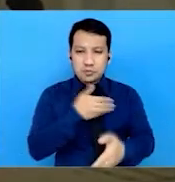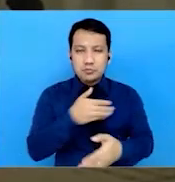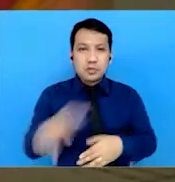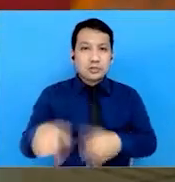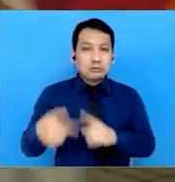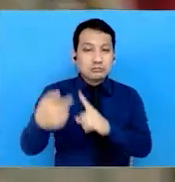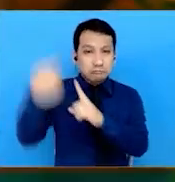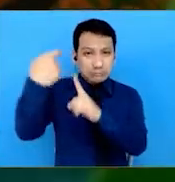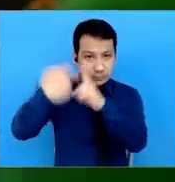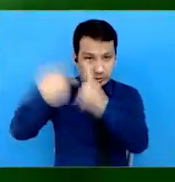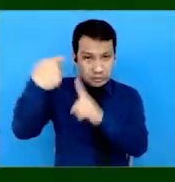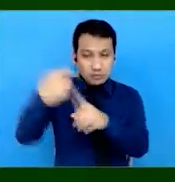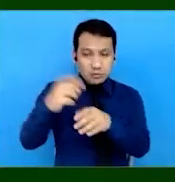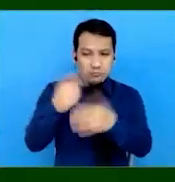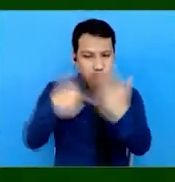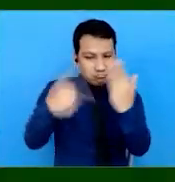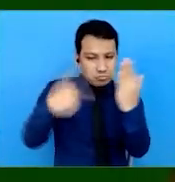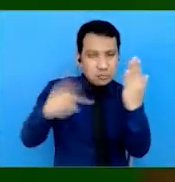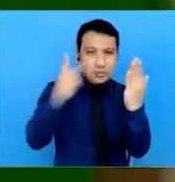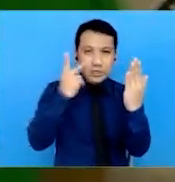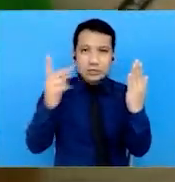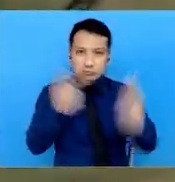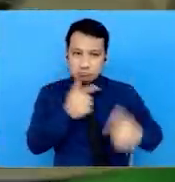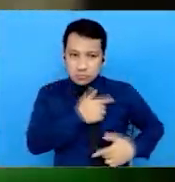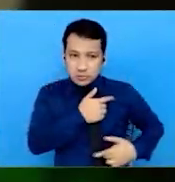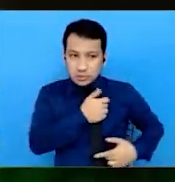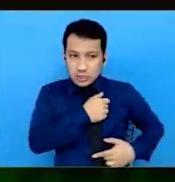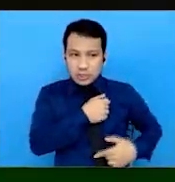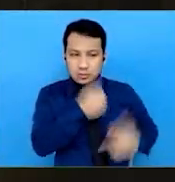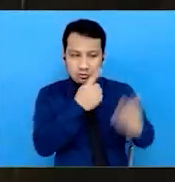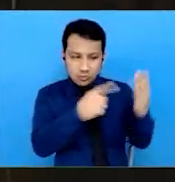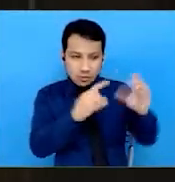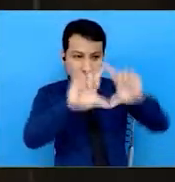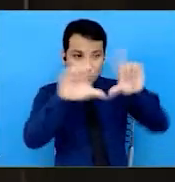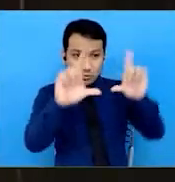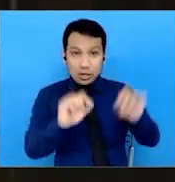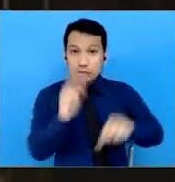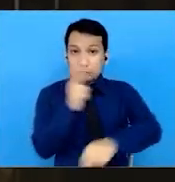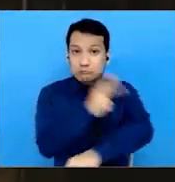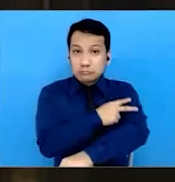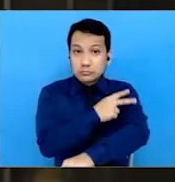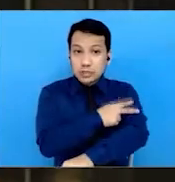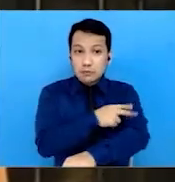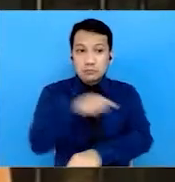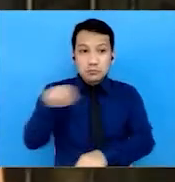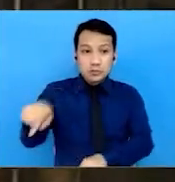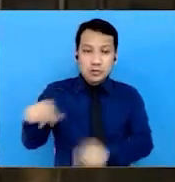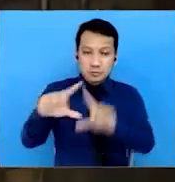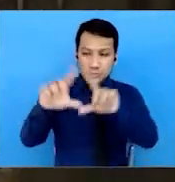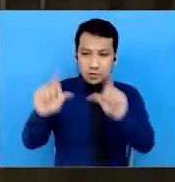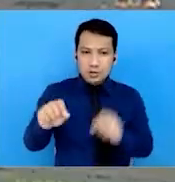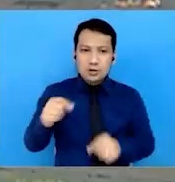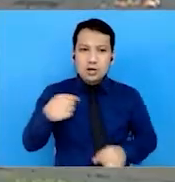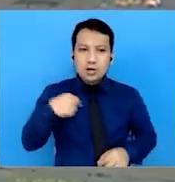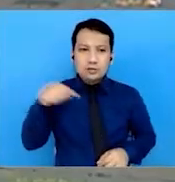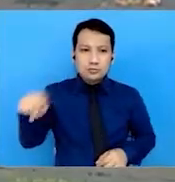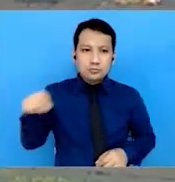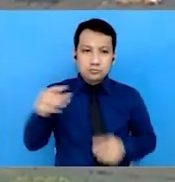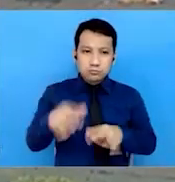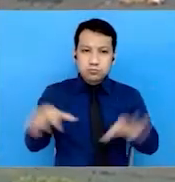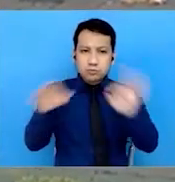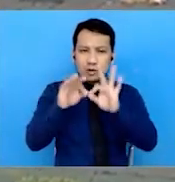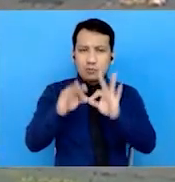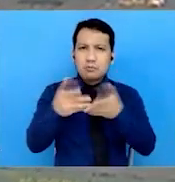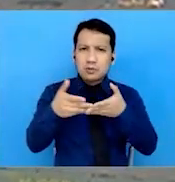simbahan, ido-double check ng mga gwardiya ang vaccination card ng deboto. Para kay Father Badong, parochial vicar ng Quiapo Church, ang pagpayag